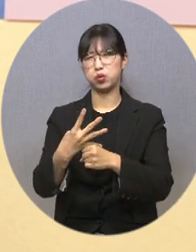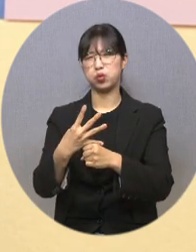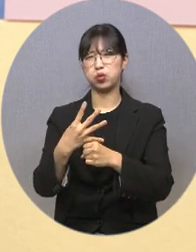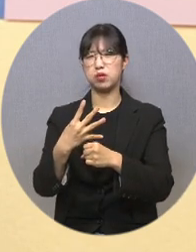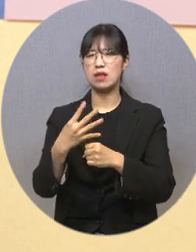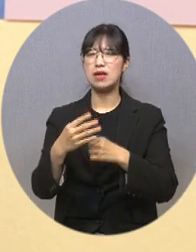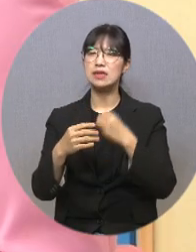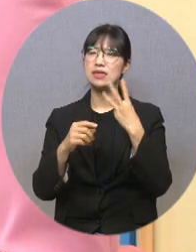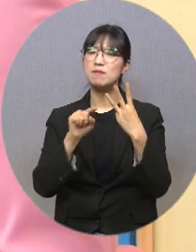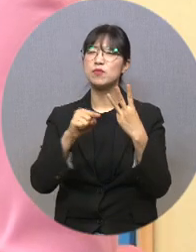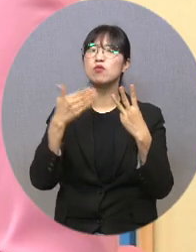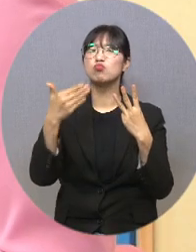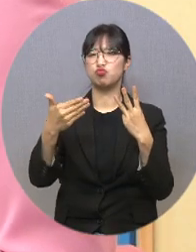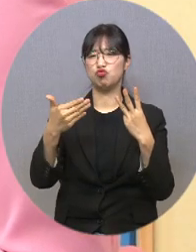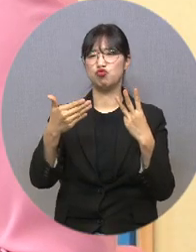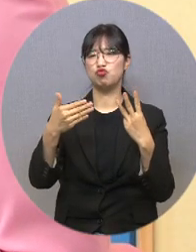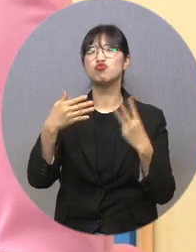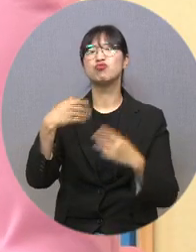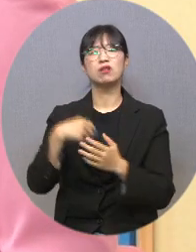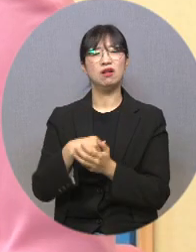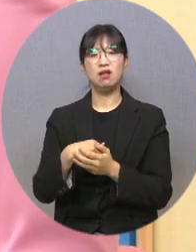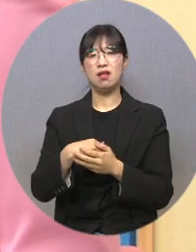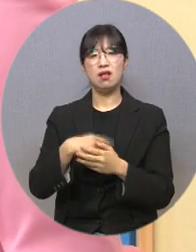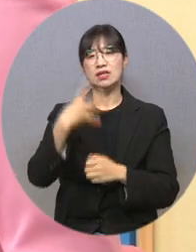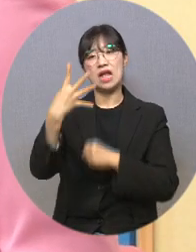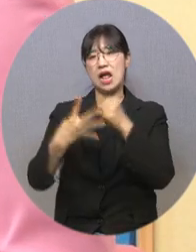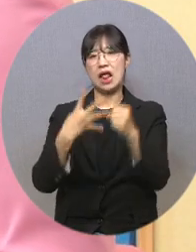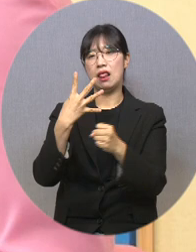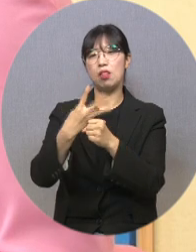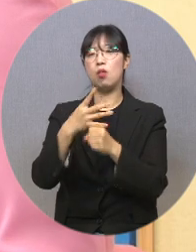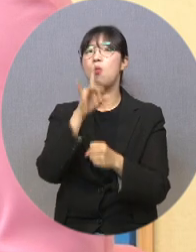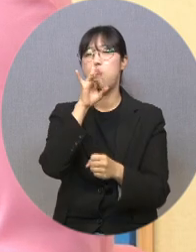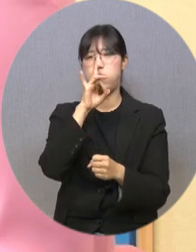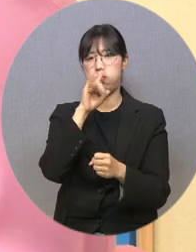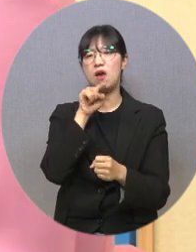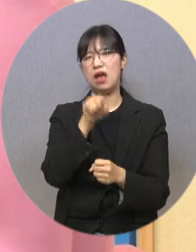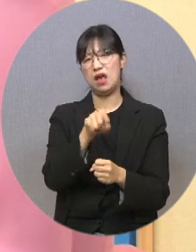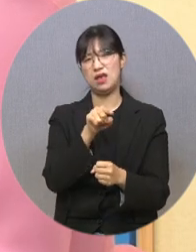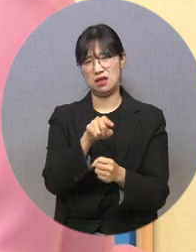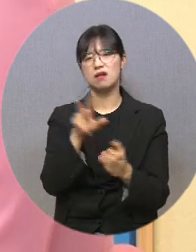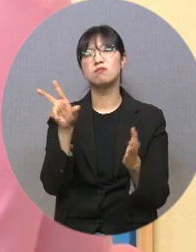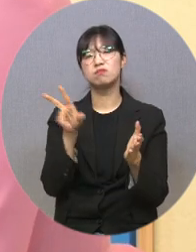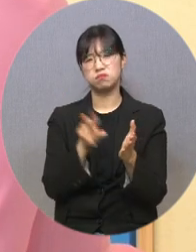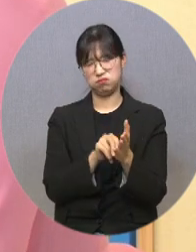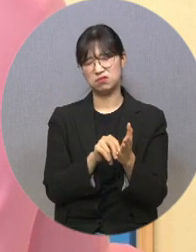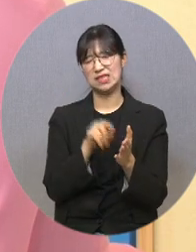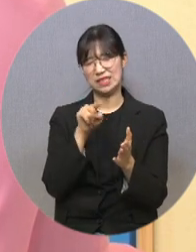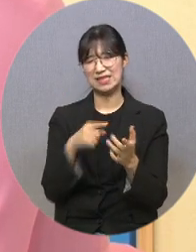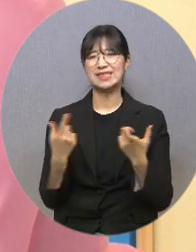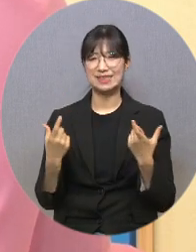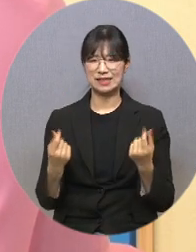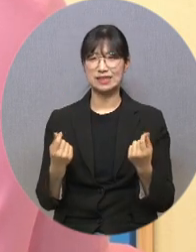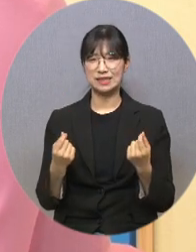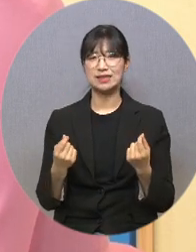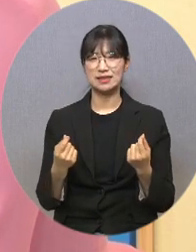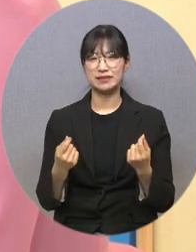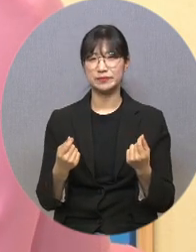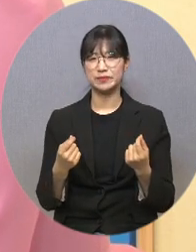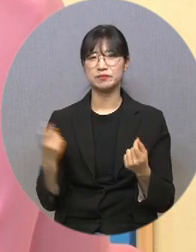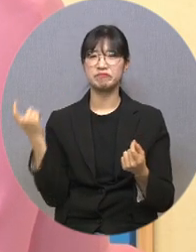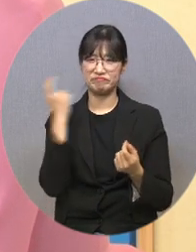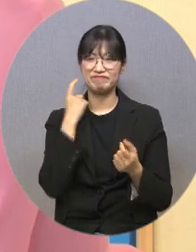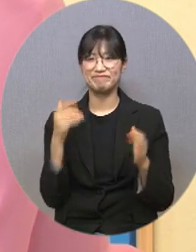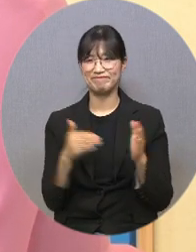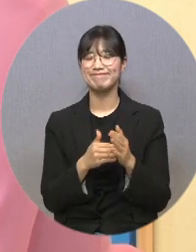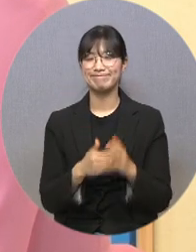말하면 3.9년. 네, 4년을 못 넘겨요. 네. 네. 이런 위치에 지금 있다라는 그런 얘기를